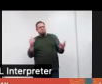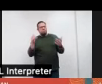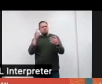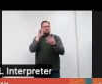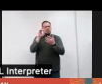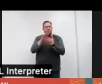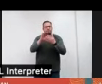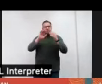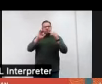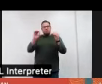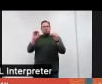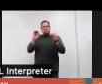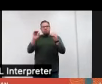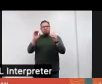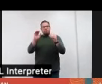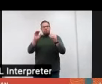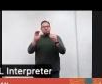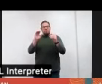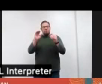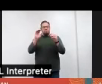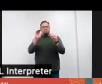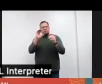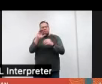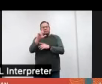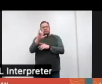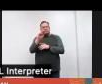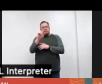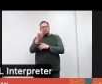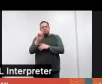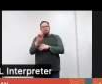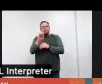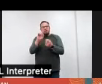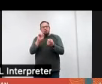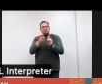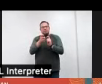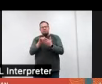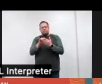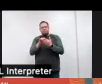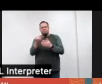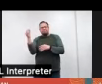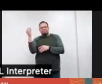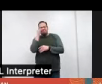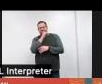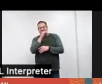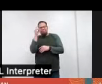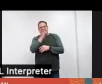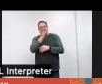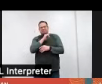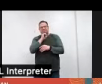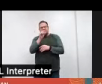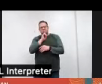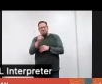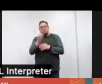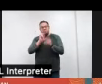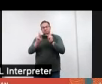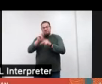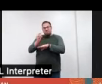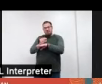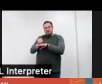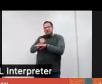no climate change is a hoax. It's not real. The people of the Marshall Islands. كما تعلموا أنه